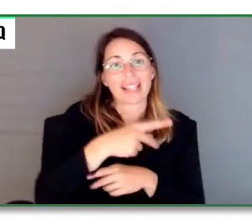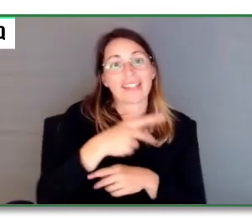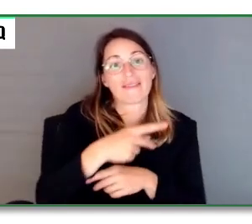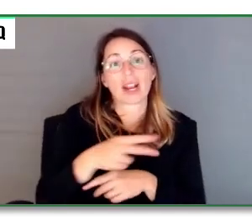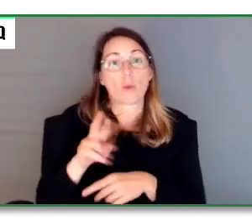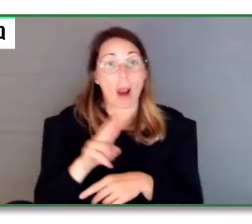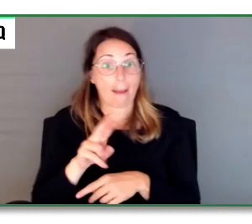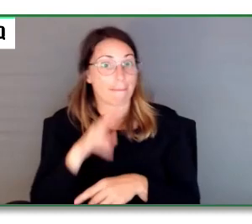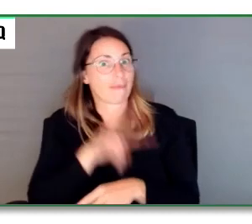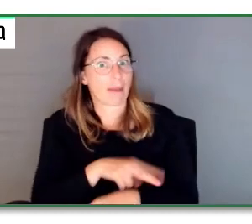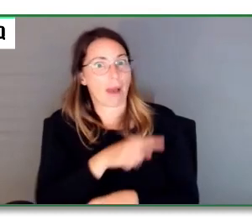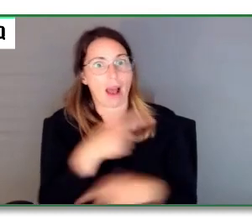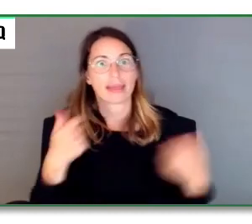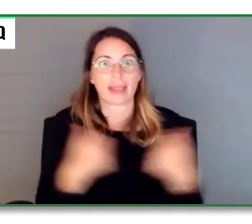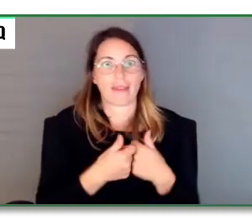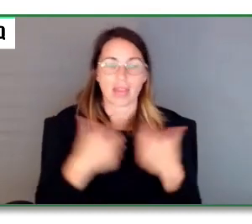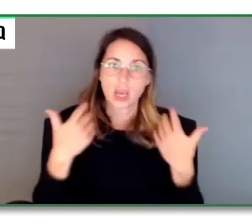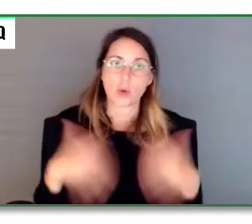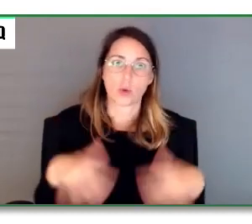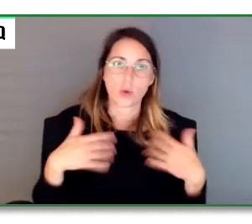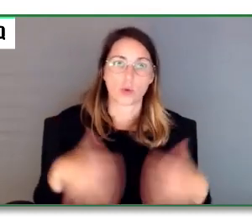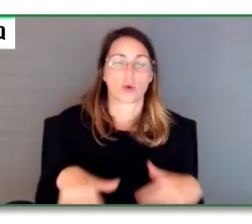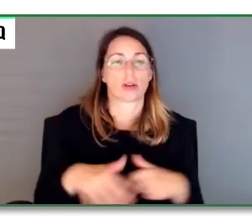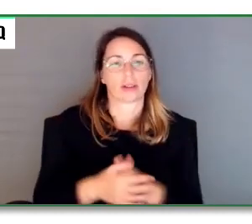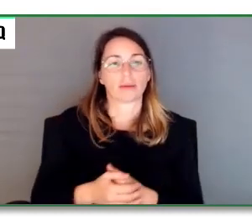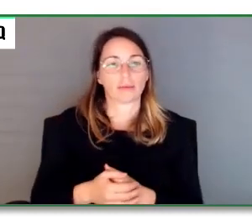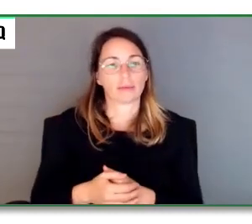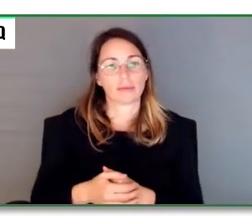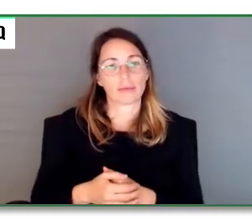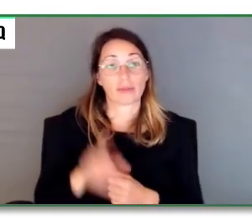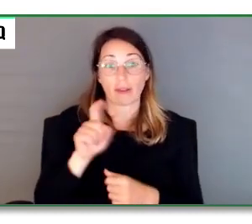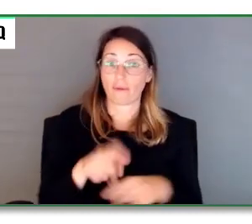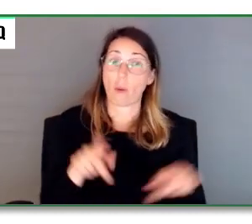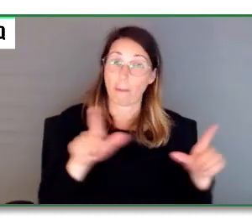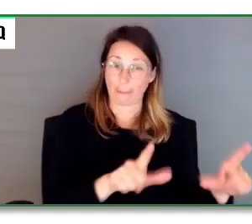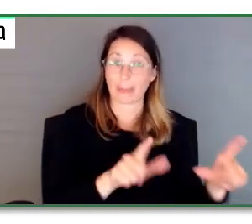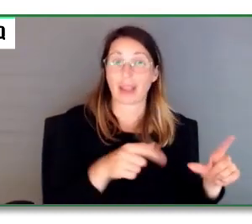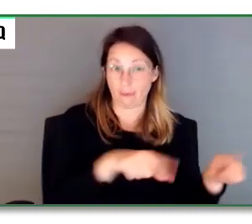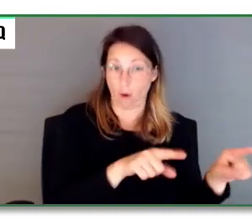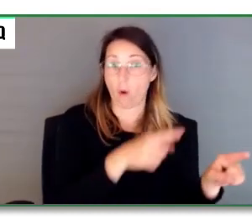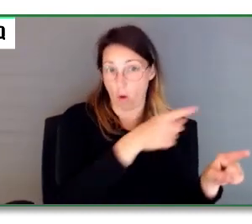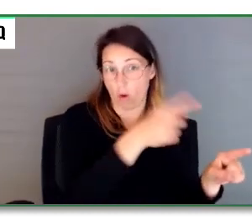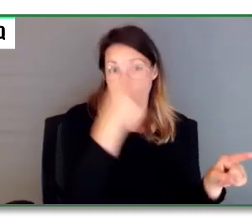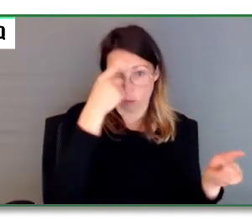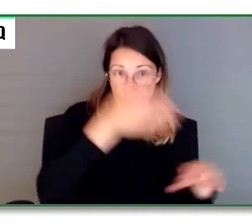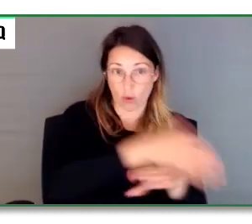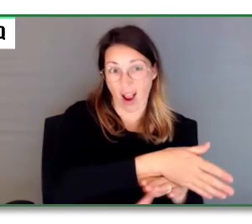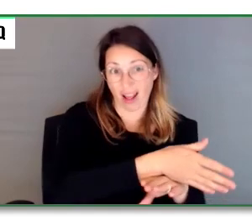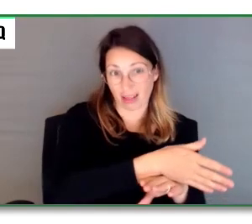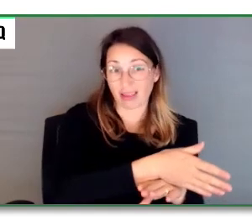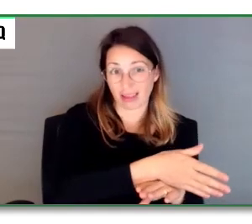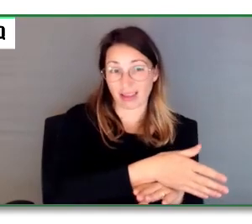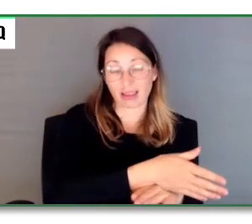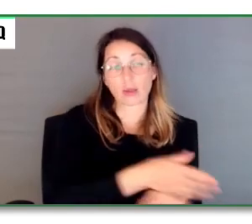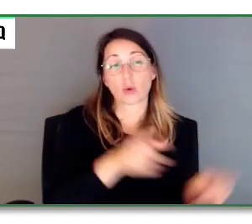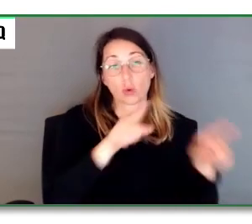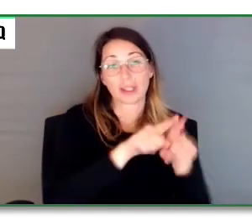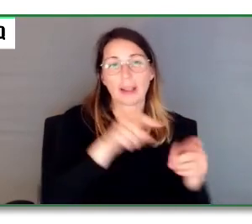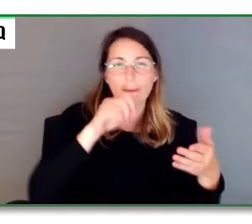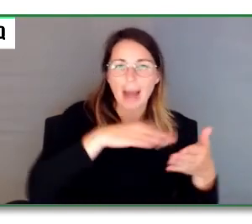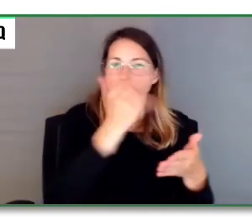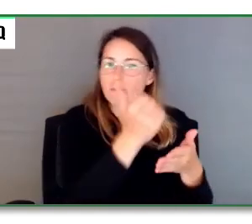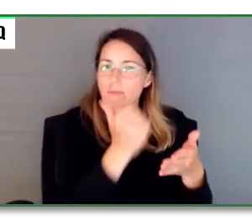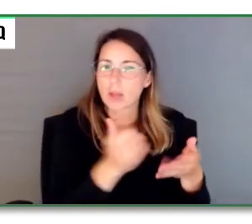défi de taille. Il faut avoir un permis même pour y aller. Et il faut avoir des plans d'urgence,